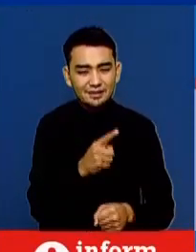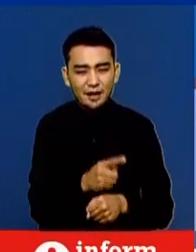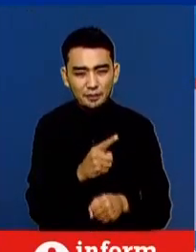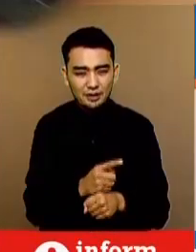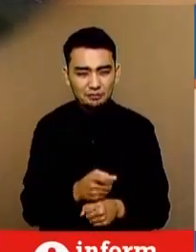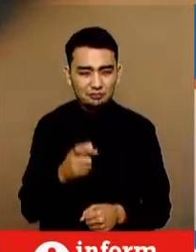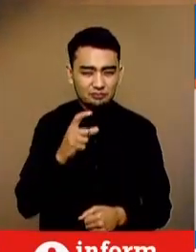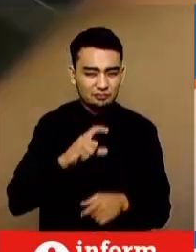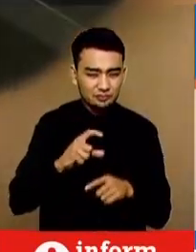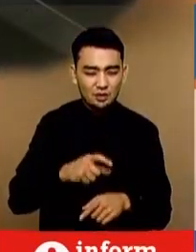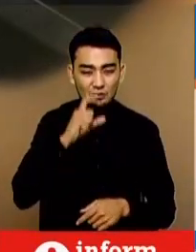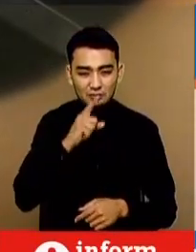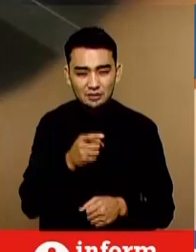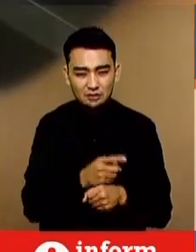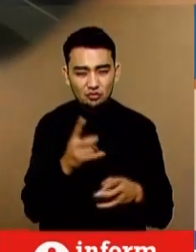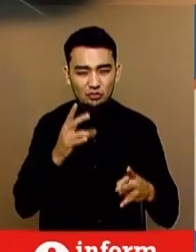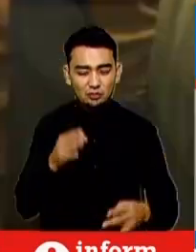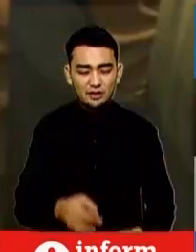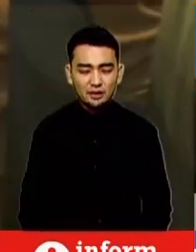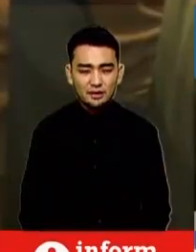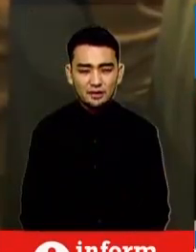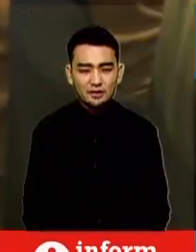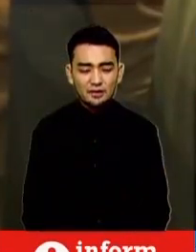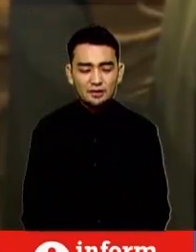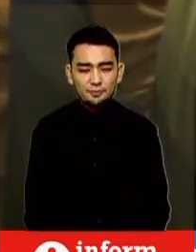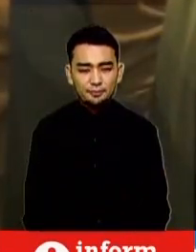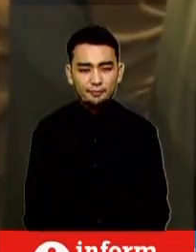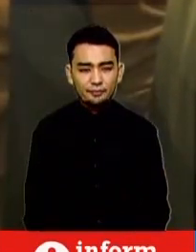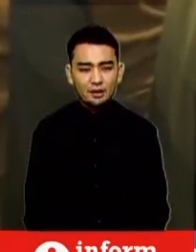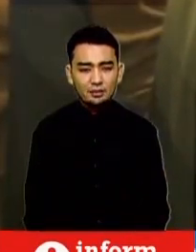употребление алкоголя. Динара Нургалиева, Дидар Елеев, Информбюро, Астана.